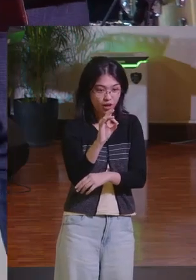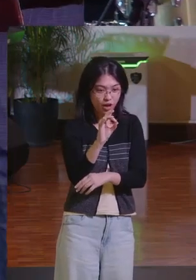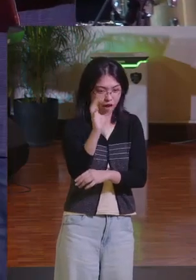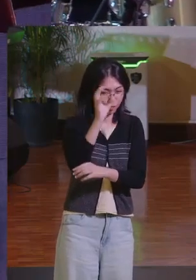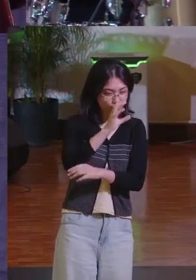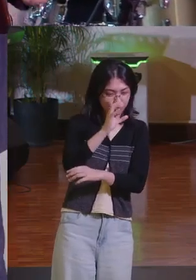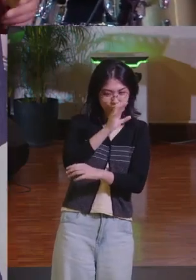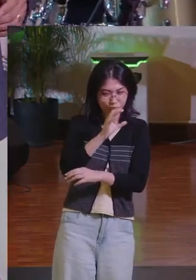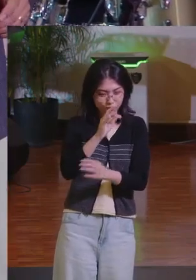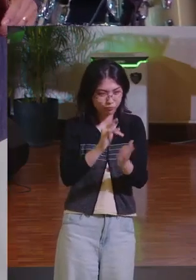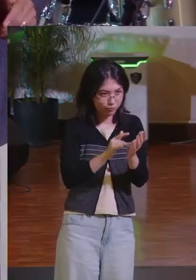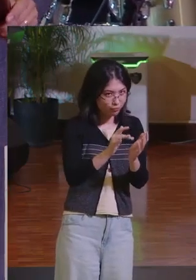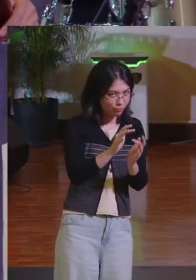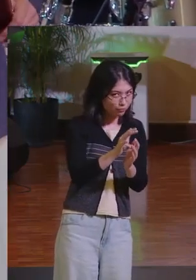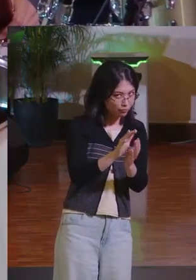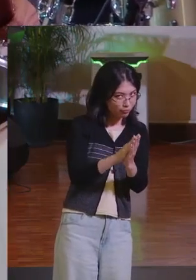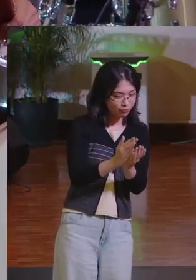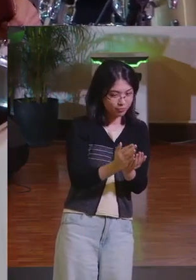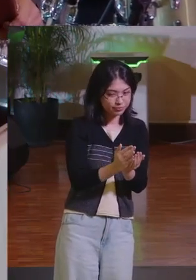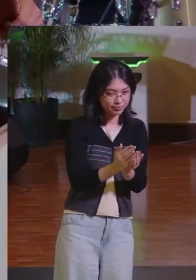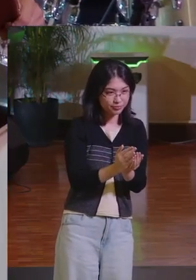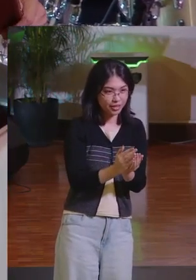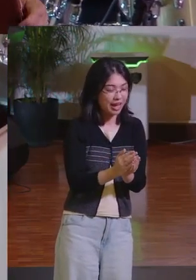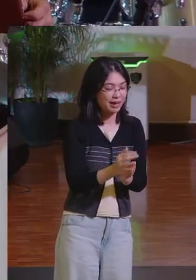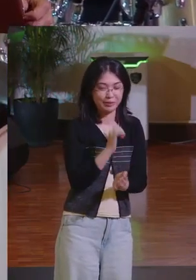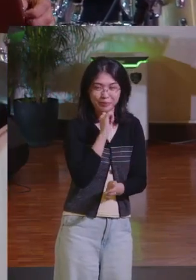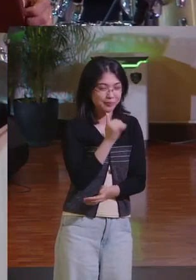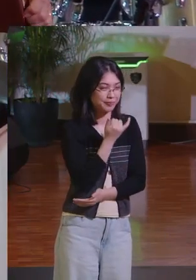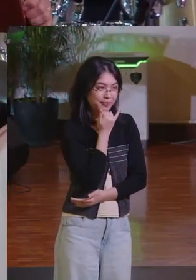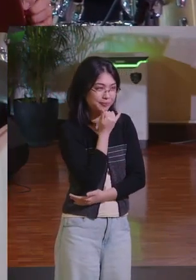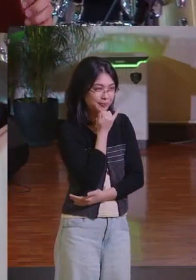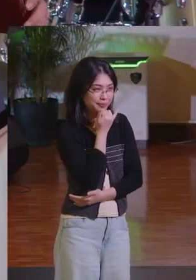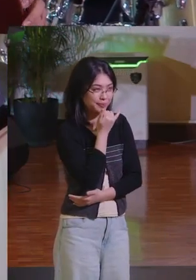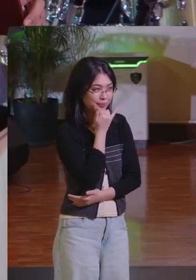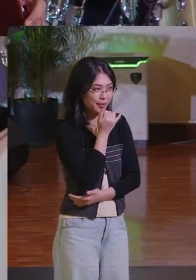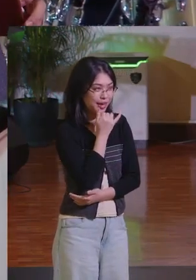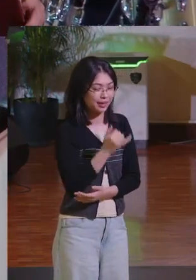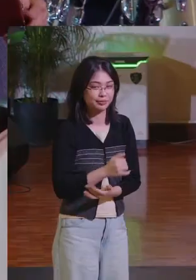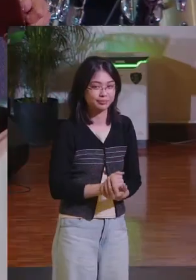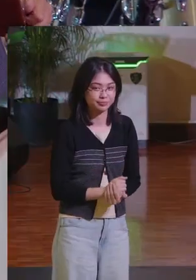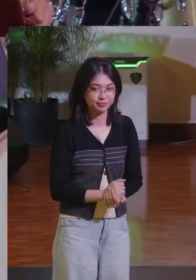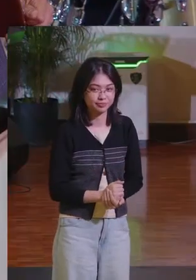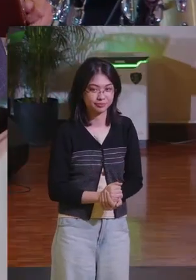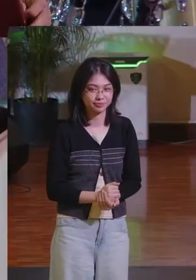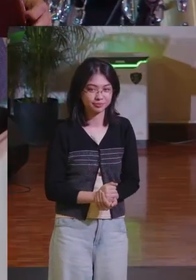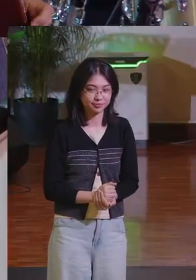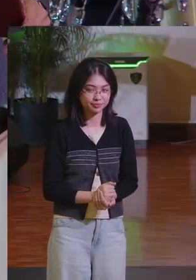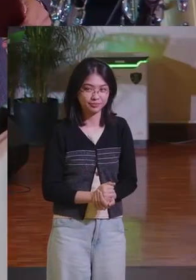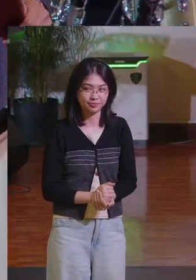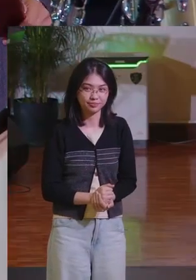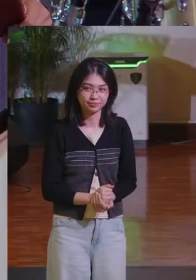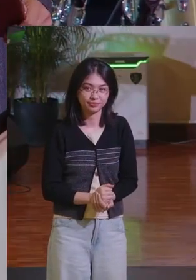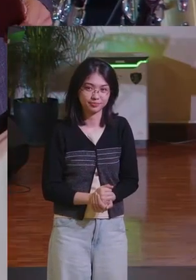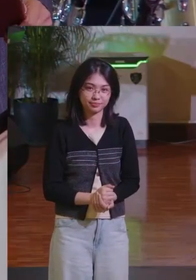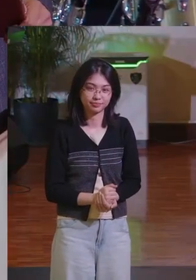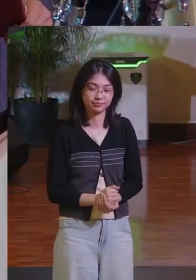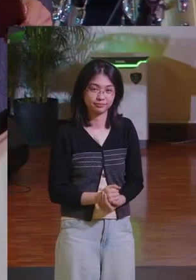scripture para suportahan yung sign. Baliktad. Kung baliktad po yung process, baliktad din po ang resulta.